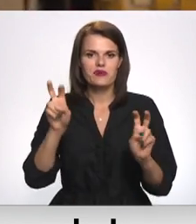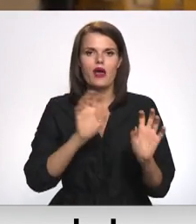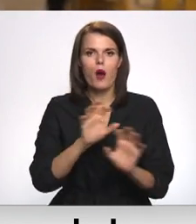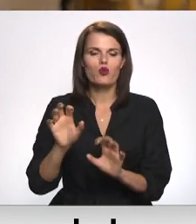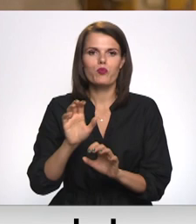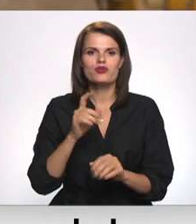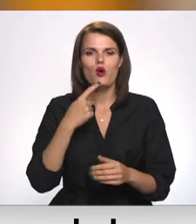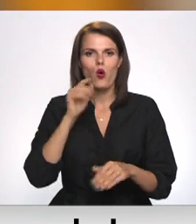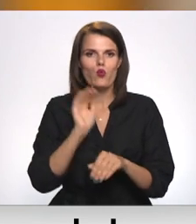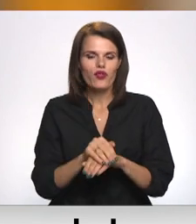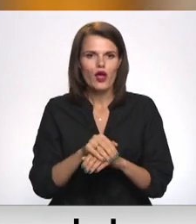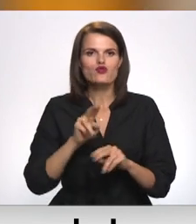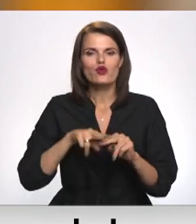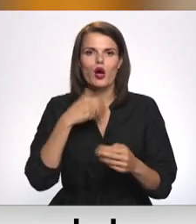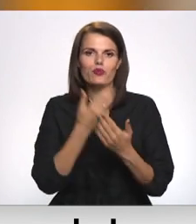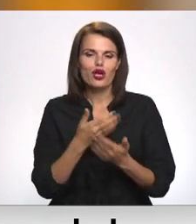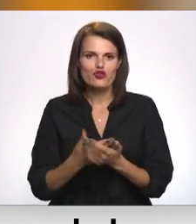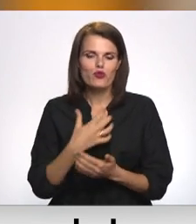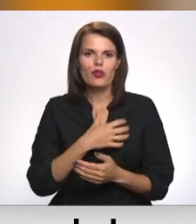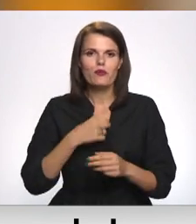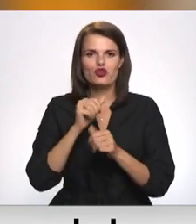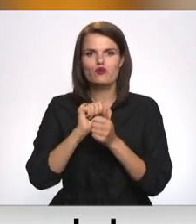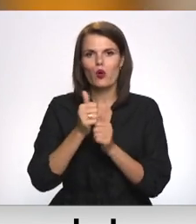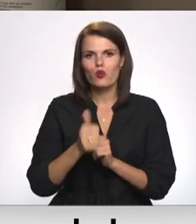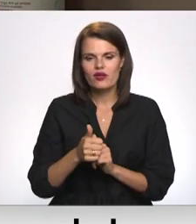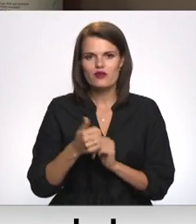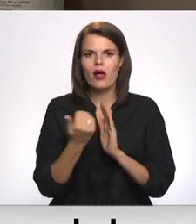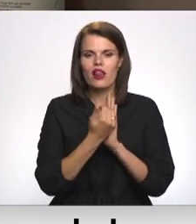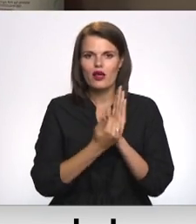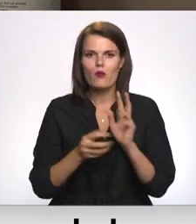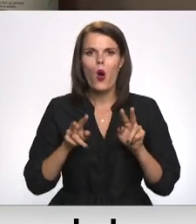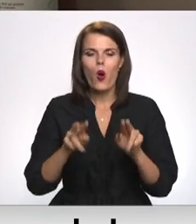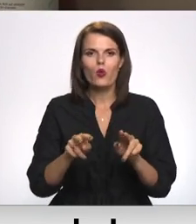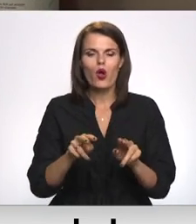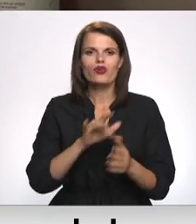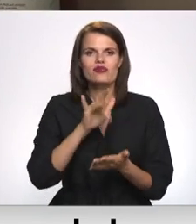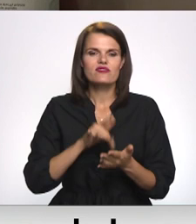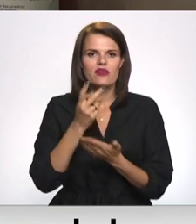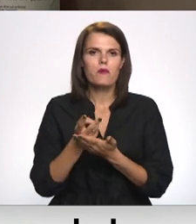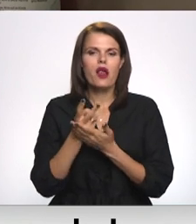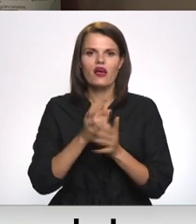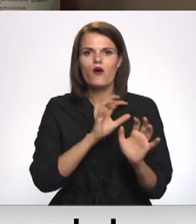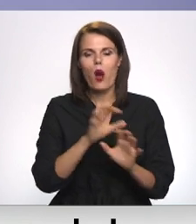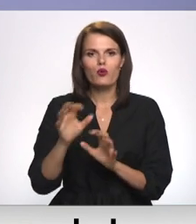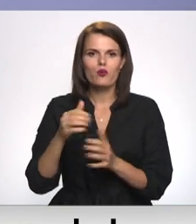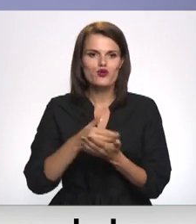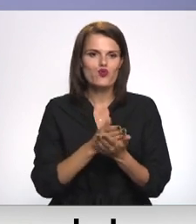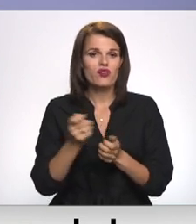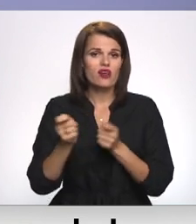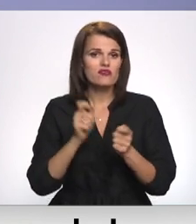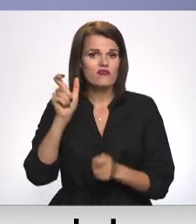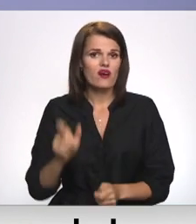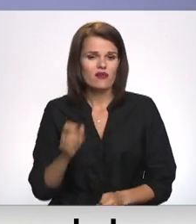priekšlikumiem nepieciešamajiem grozījumiem likumos. Onkoloģijas centra paliatīvās aprūpes nodaļas vadītājs Vilnis Sosārs uzsver,